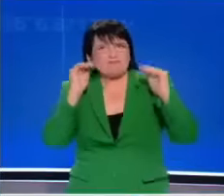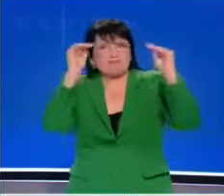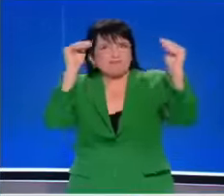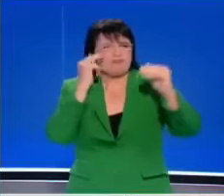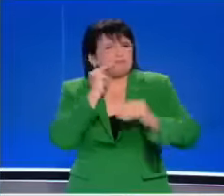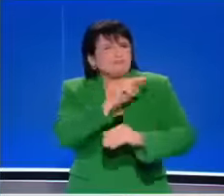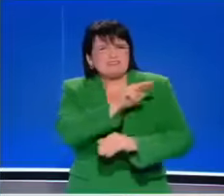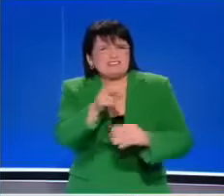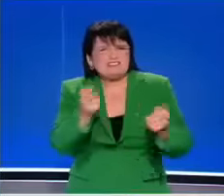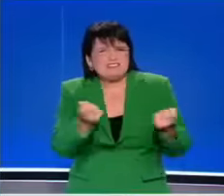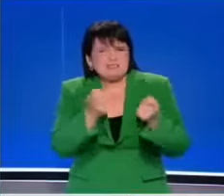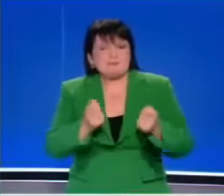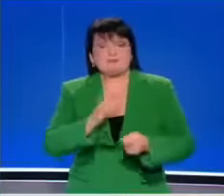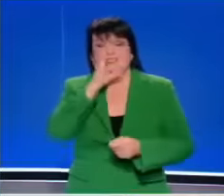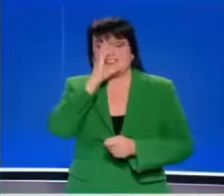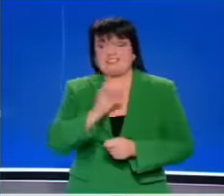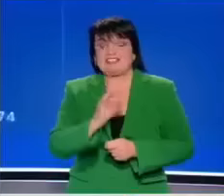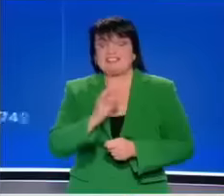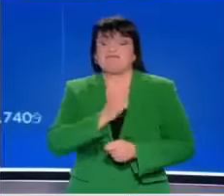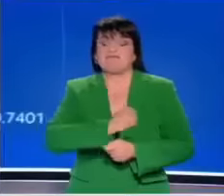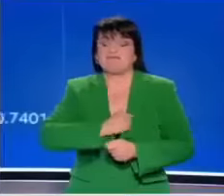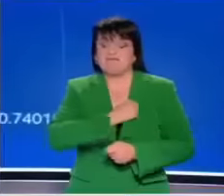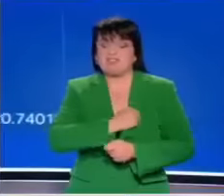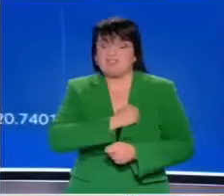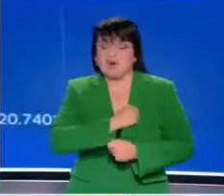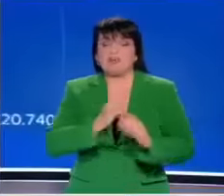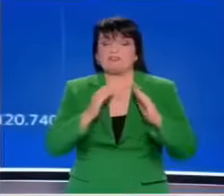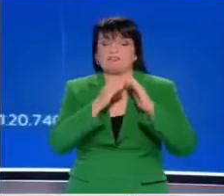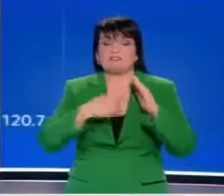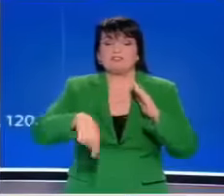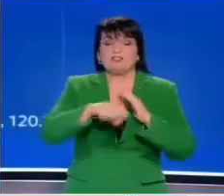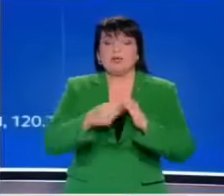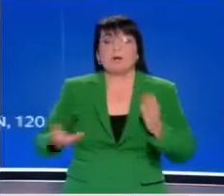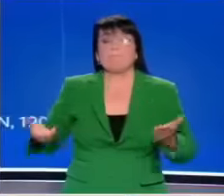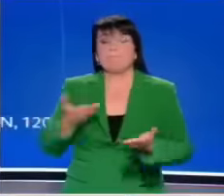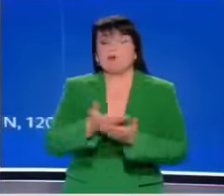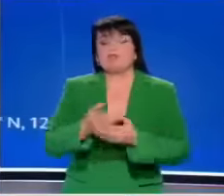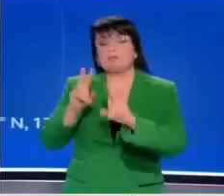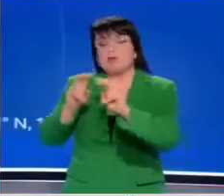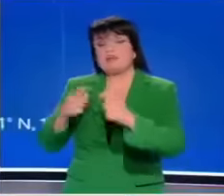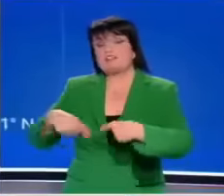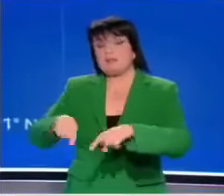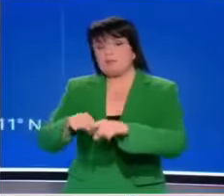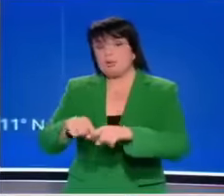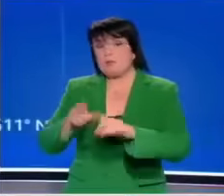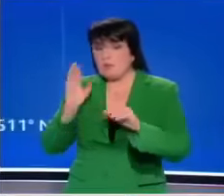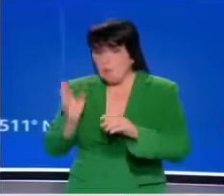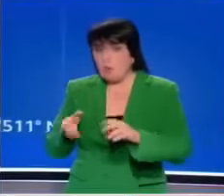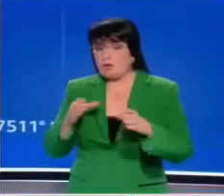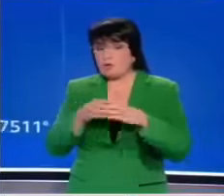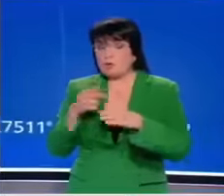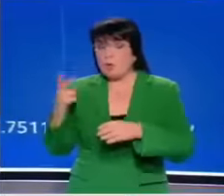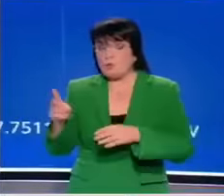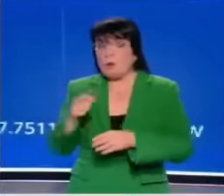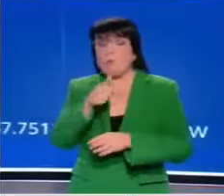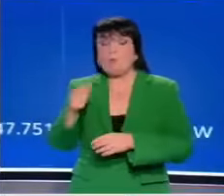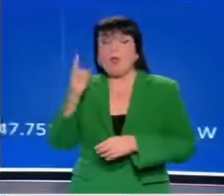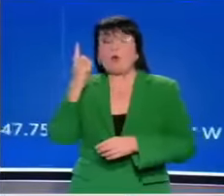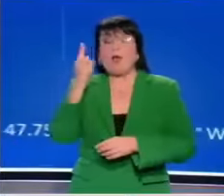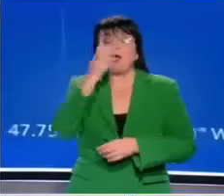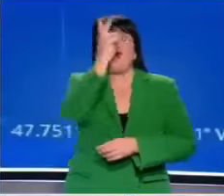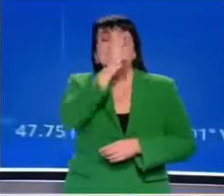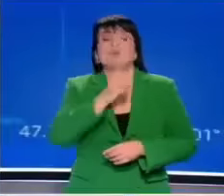φ πάμε στην τραγωδία των τεμπόν θα καταθέσει το κόμμα σας αίτημα για σύσταση προανακριτικής γιατί μέχρι αυτή τη στιγμή έχετε καταθέσει μόνο ένα